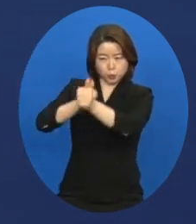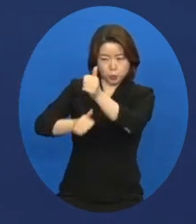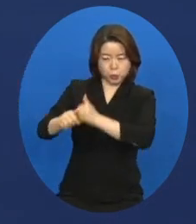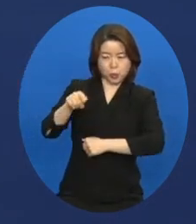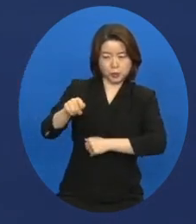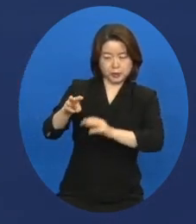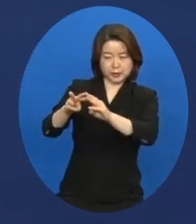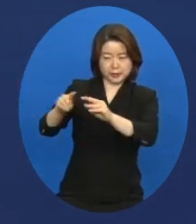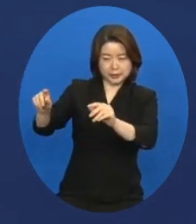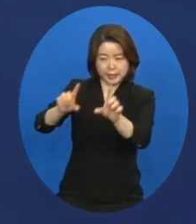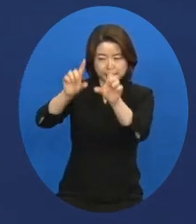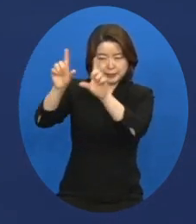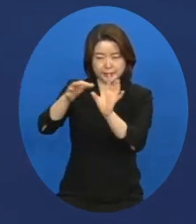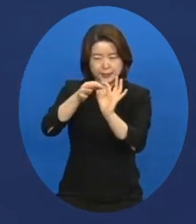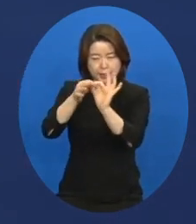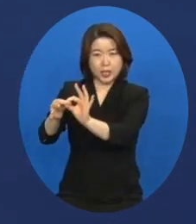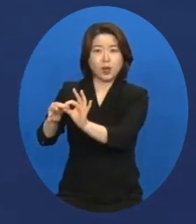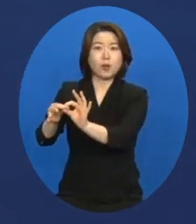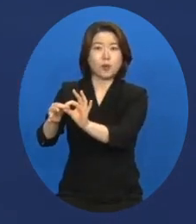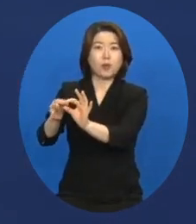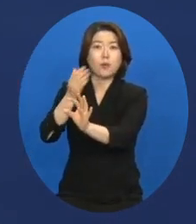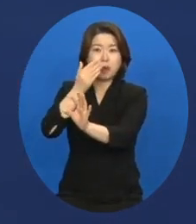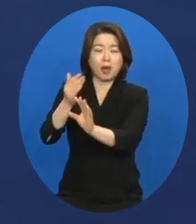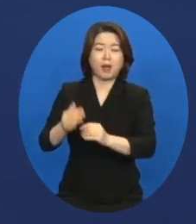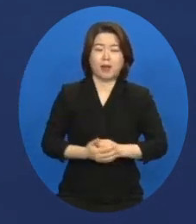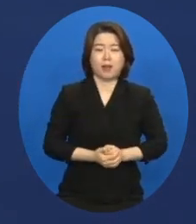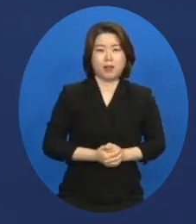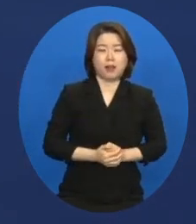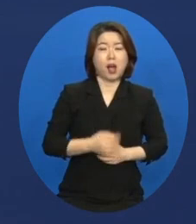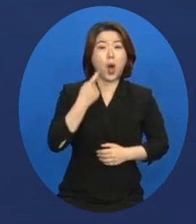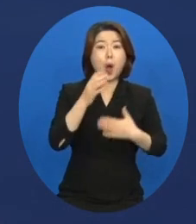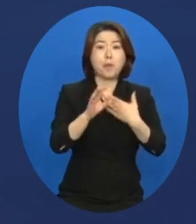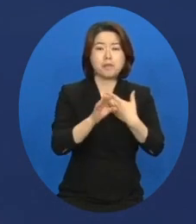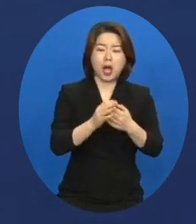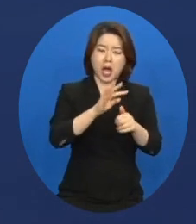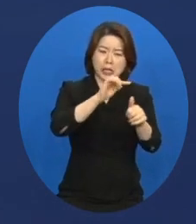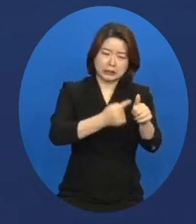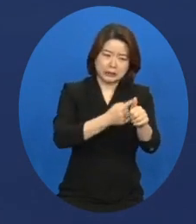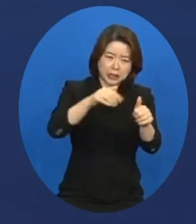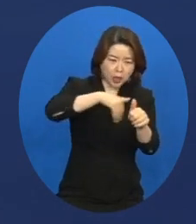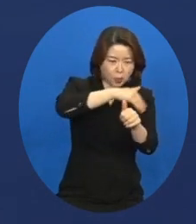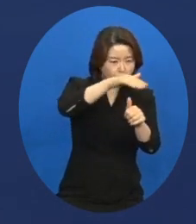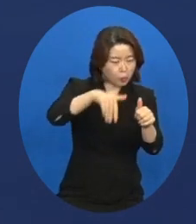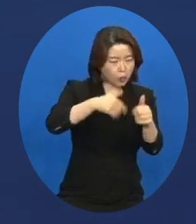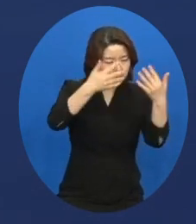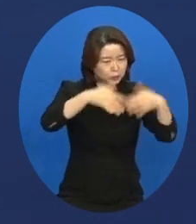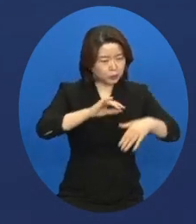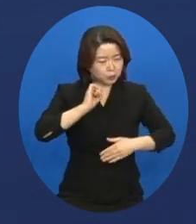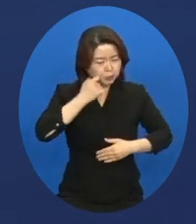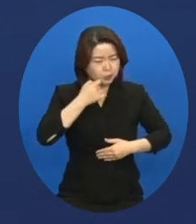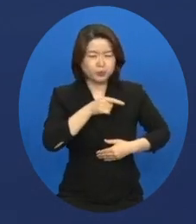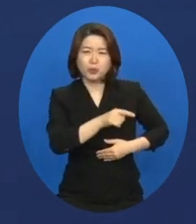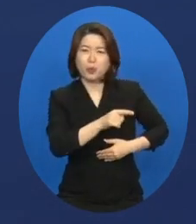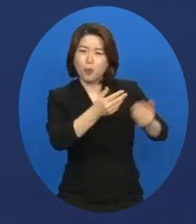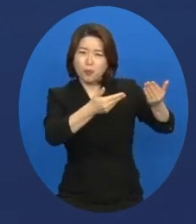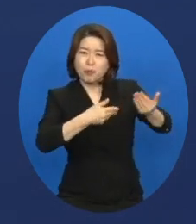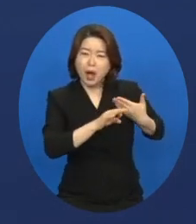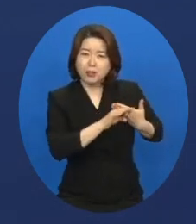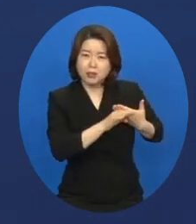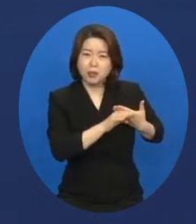그 땅에서 살게 됩니다. 만약에 자연 조건이 어려운 땅을